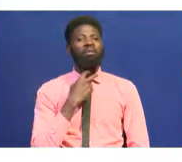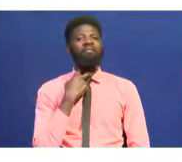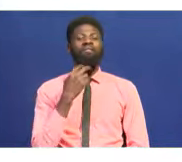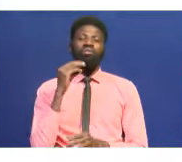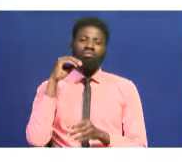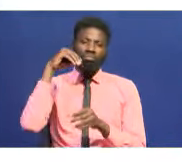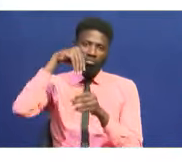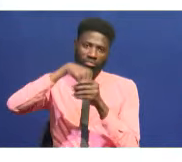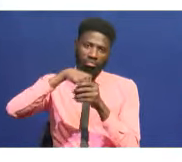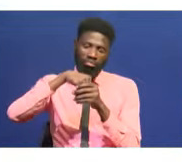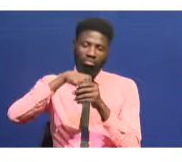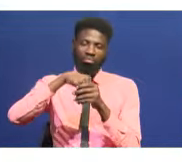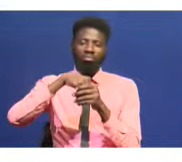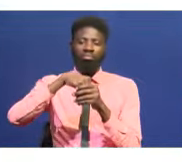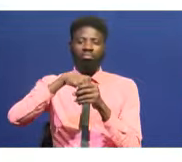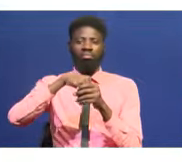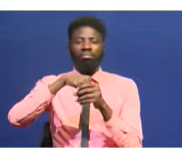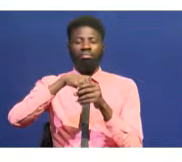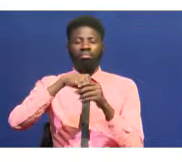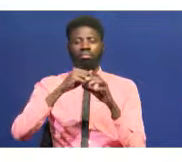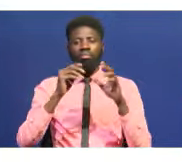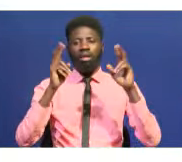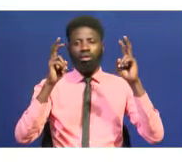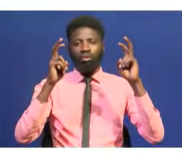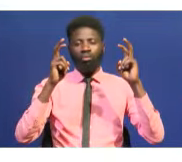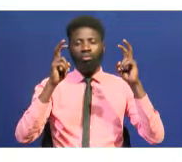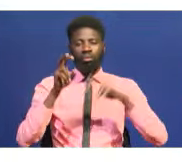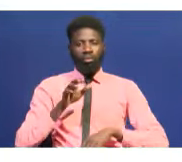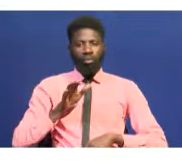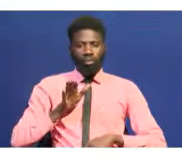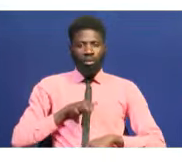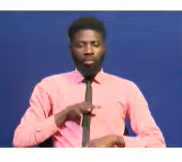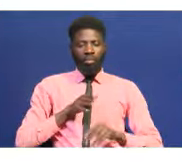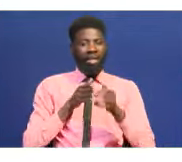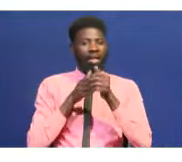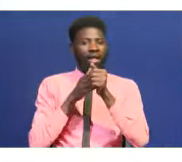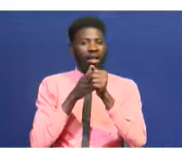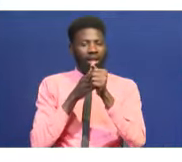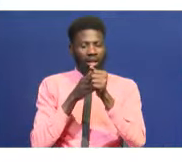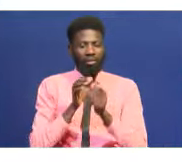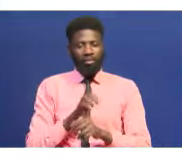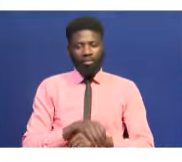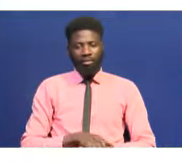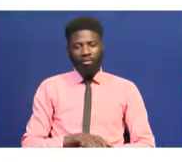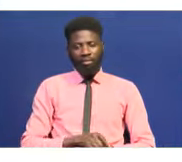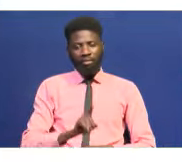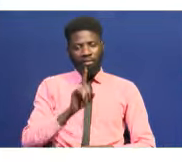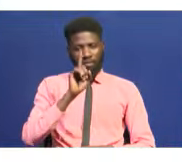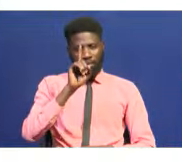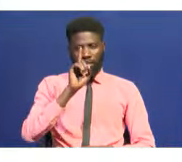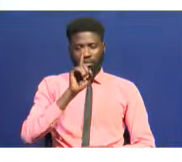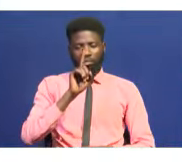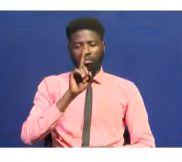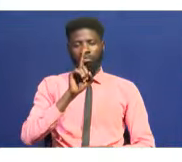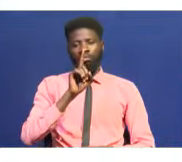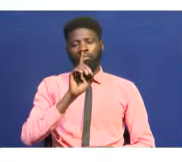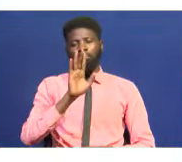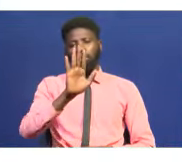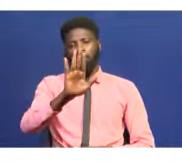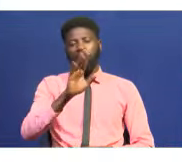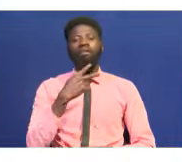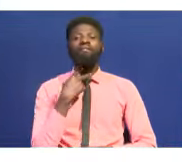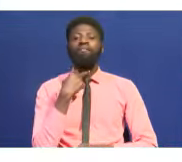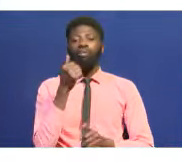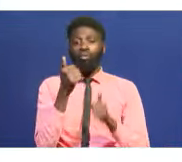sauti yako kwa uongozi wa wamama. Na sauti yako ya kwanza ni vile Sara alisema,